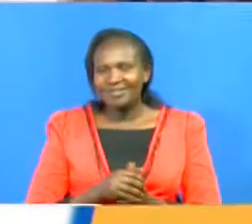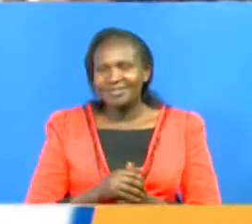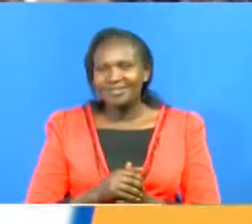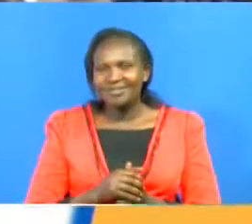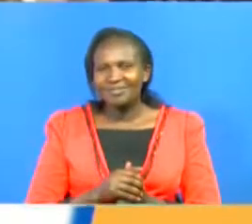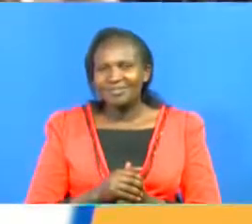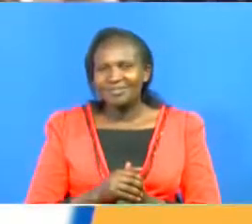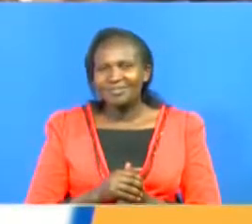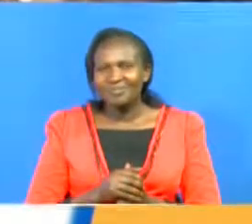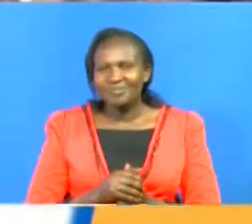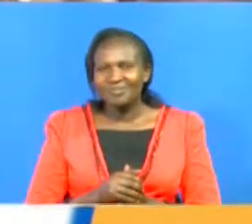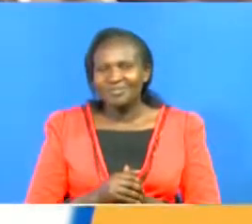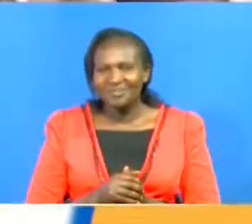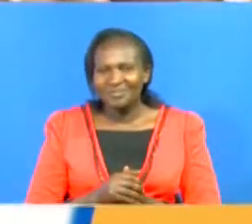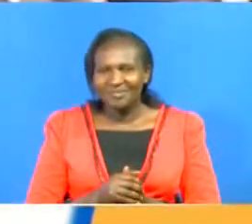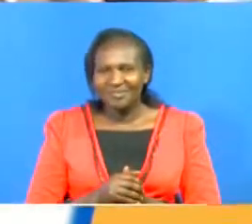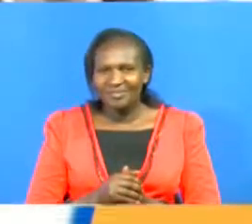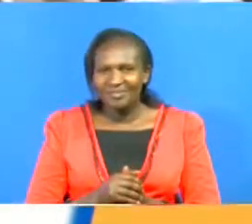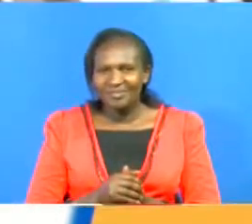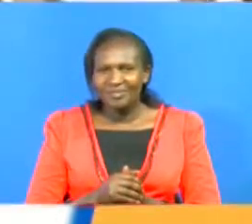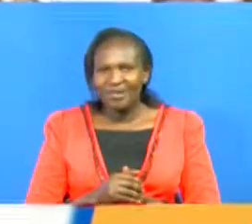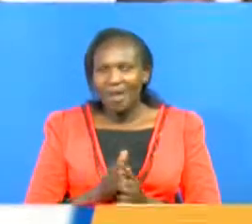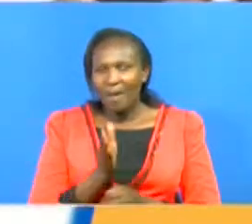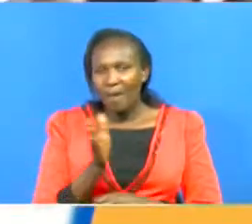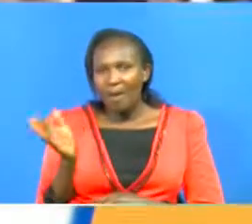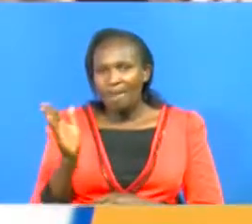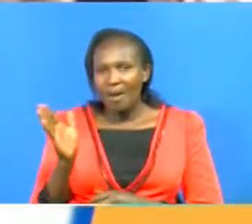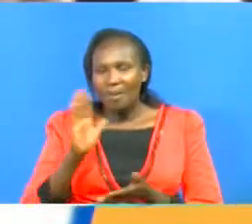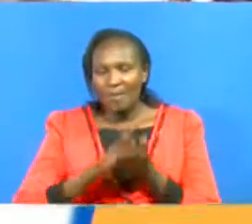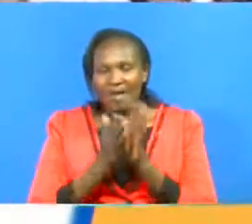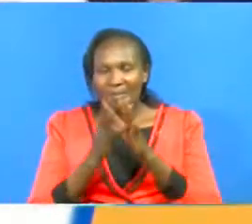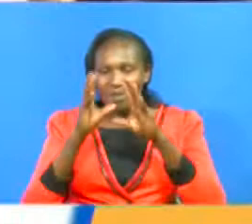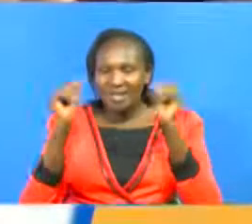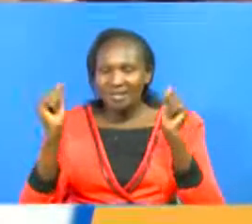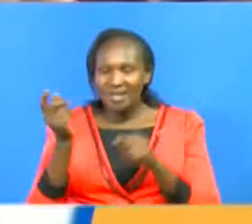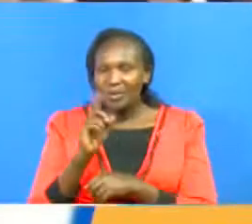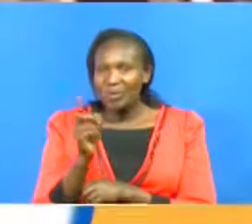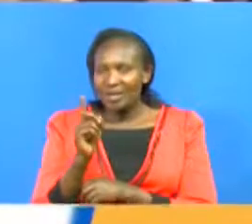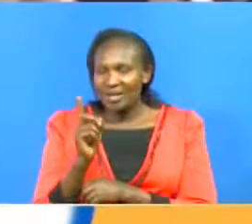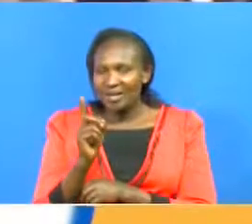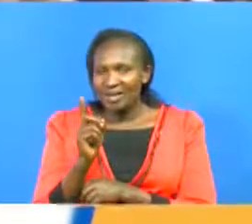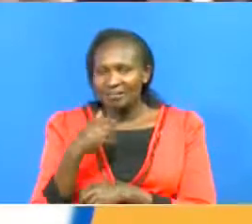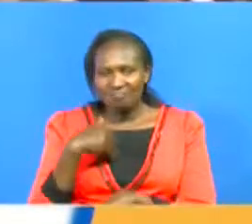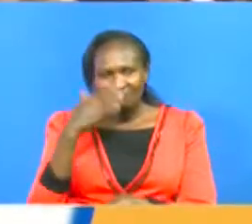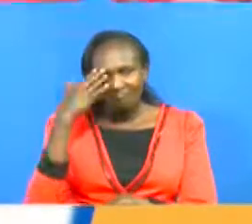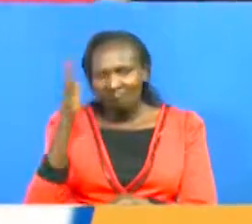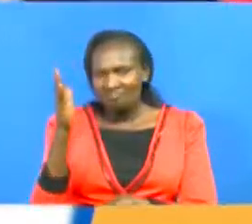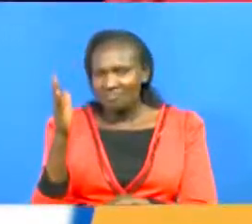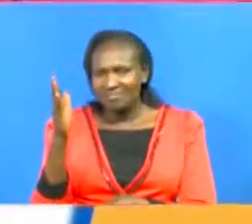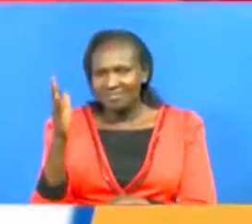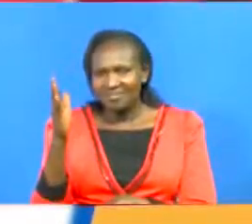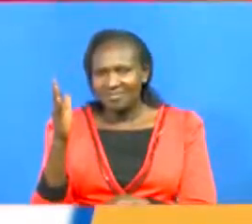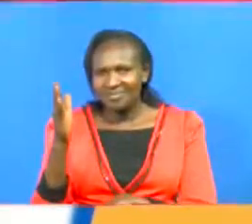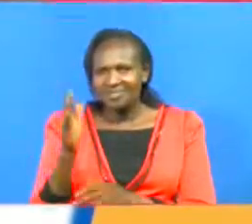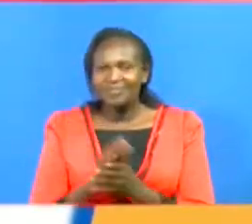Muron. Yes. Haya, Barack Obama aliingia madarakani mwaka gani? Hiyo sijui.